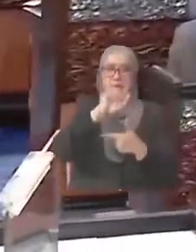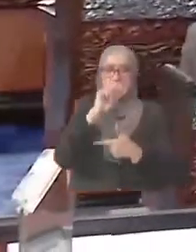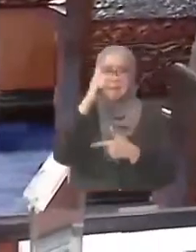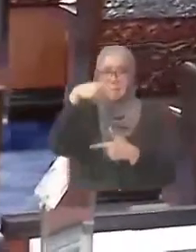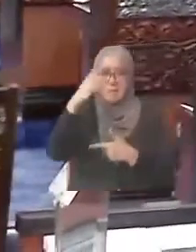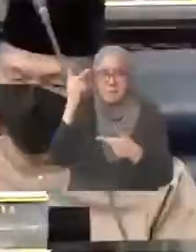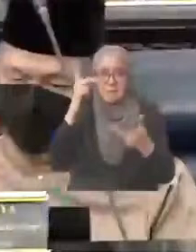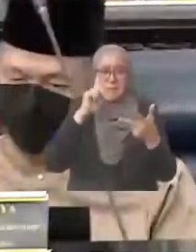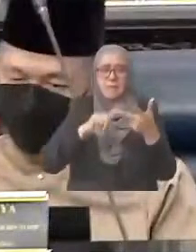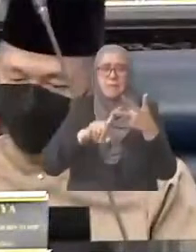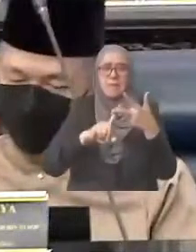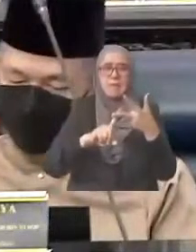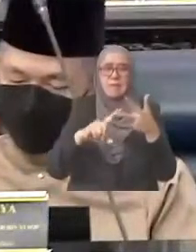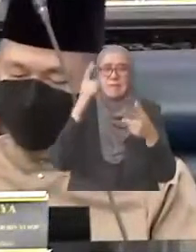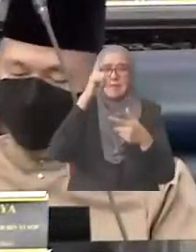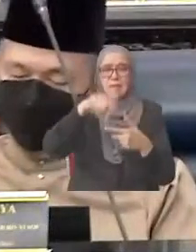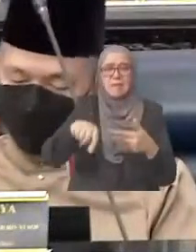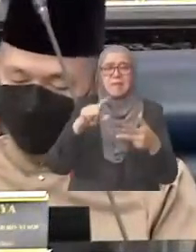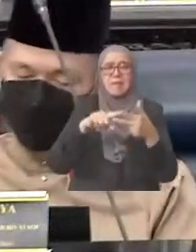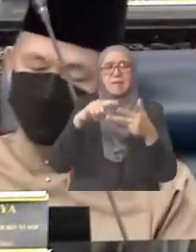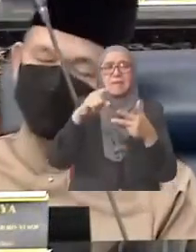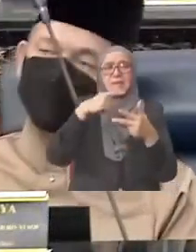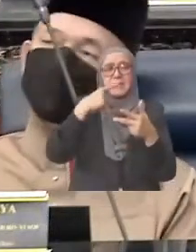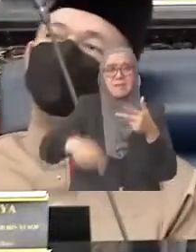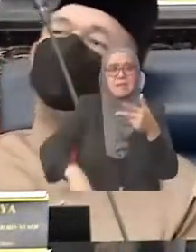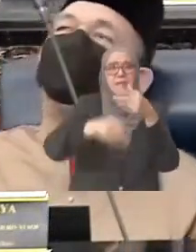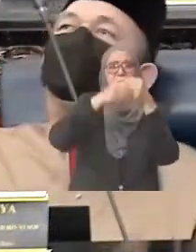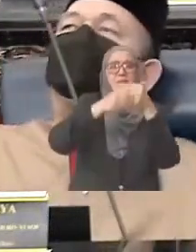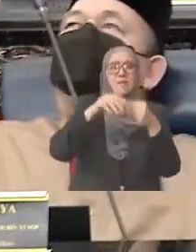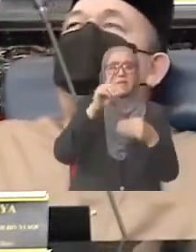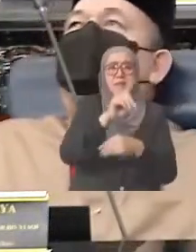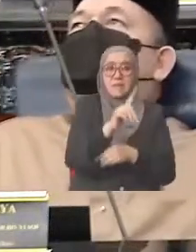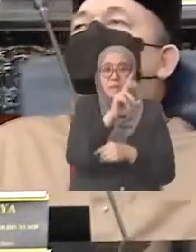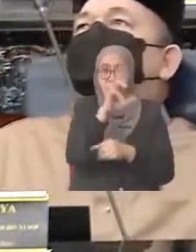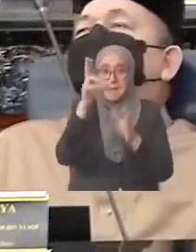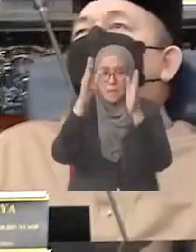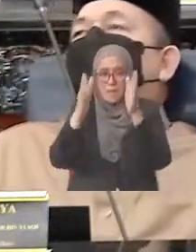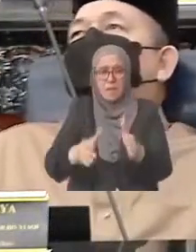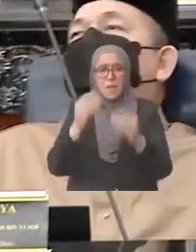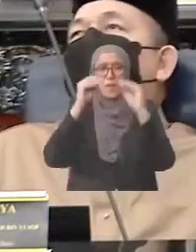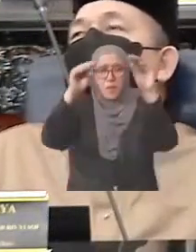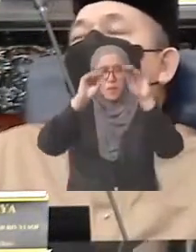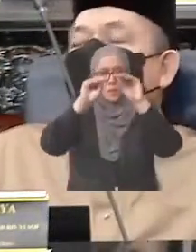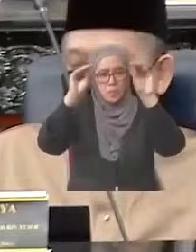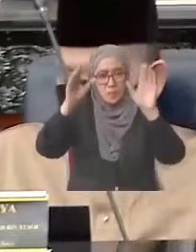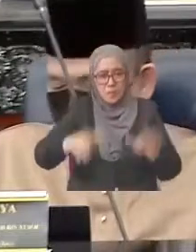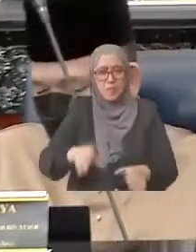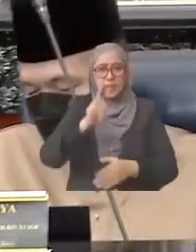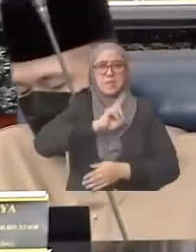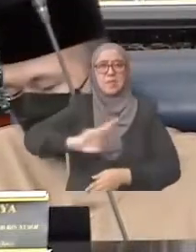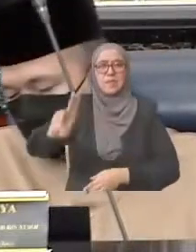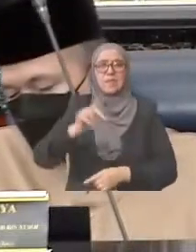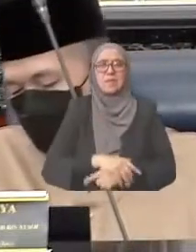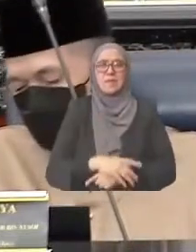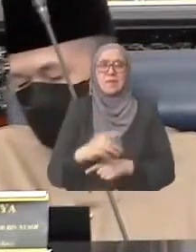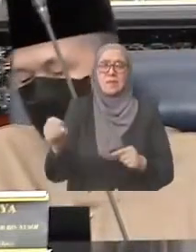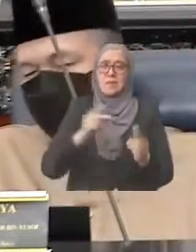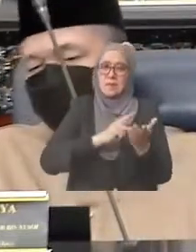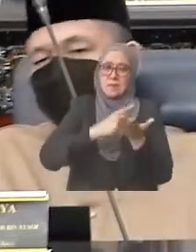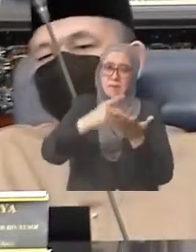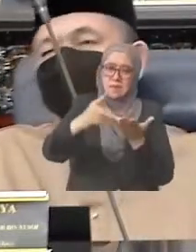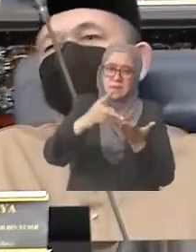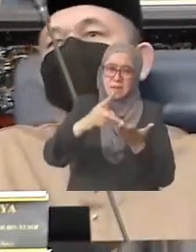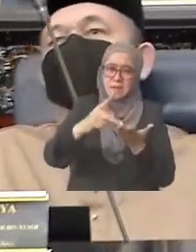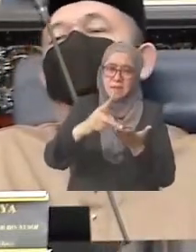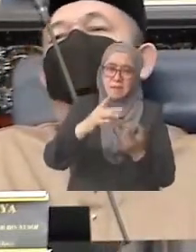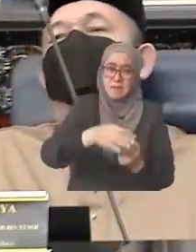1000 korang guru takmir dan ketiga menyalurkan pemberian khas kalibaya sebanyak 500